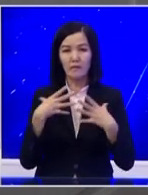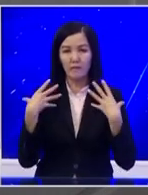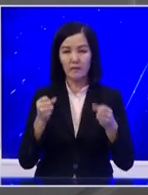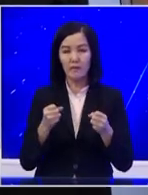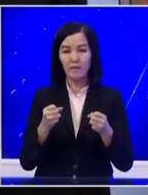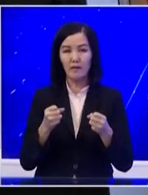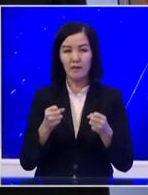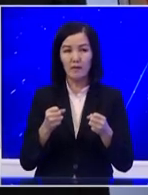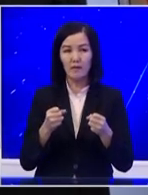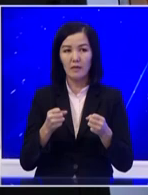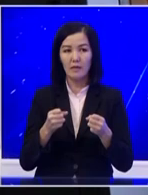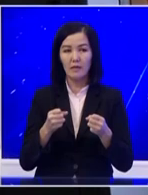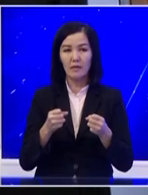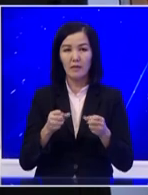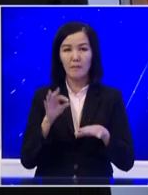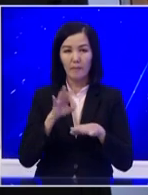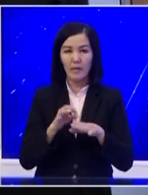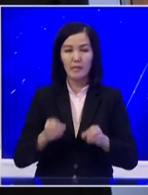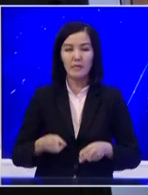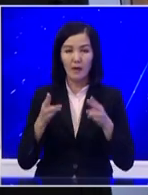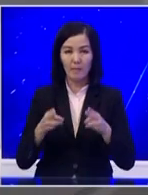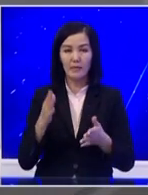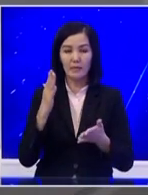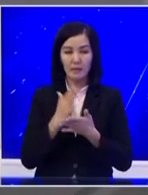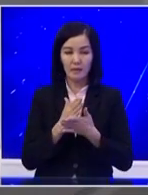благополучно. Эта болезнь действительно опасна, которая